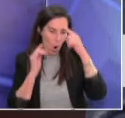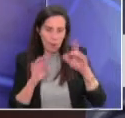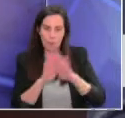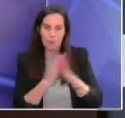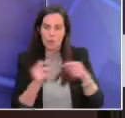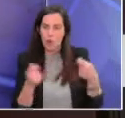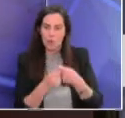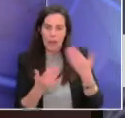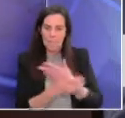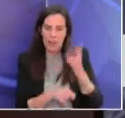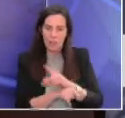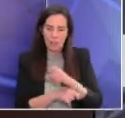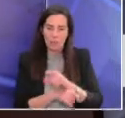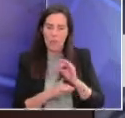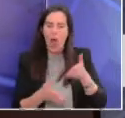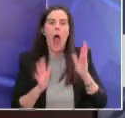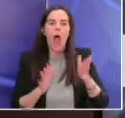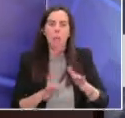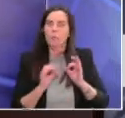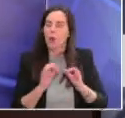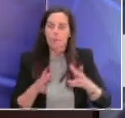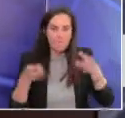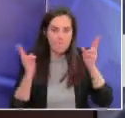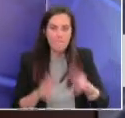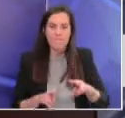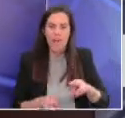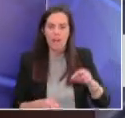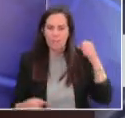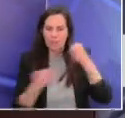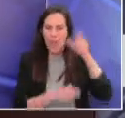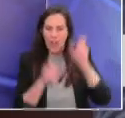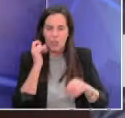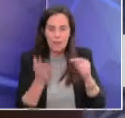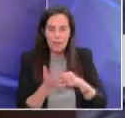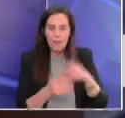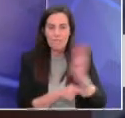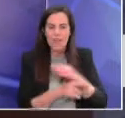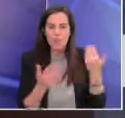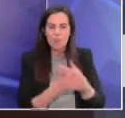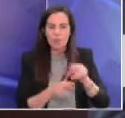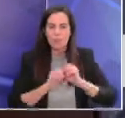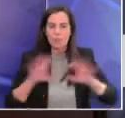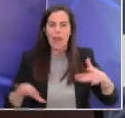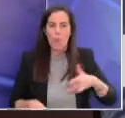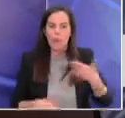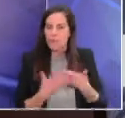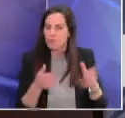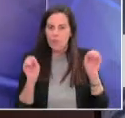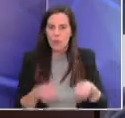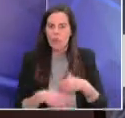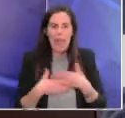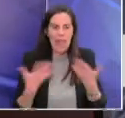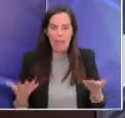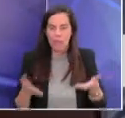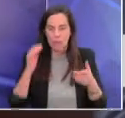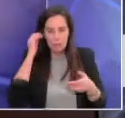שקשור לפייק ניוז, באמת אלימות ממש קשה, לינצ'ים קשים, כתוצאה מפייקים שרצים בוואטסאפ, אין שם שליטה, אין שם